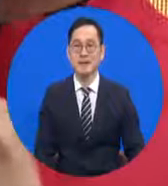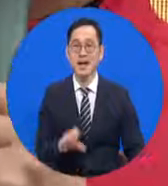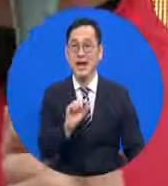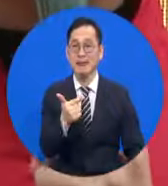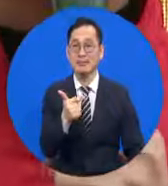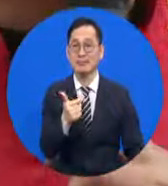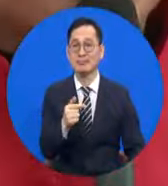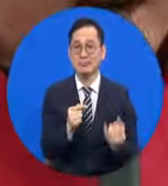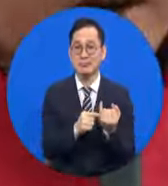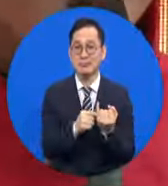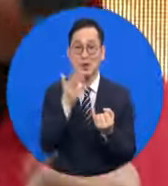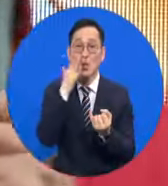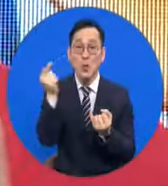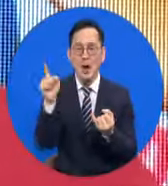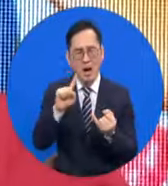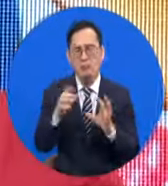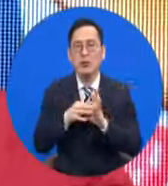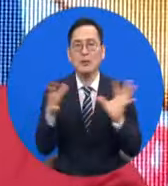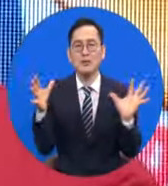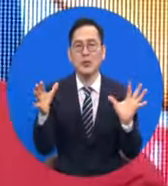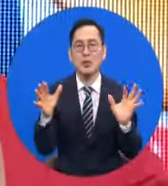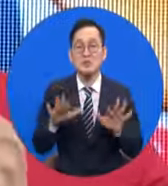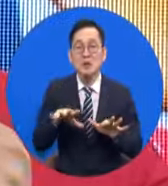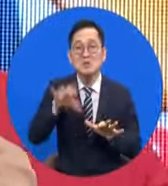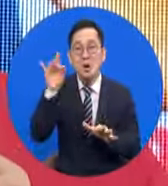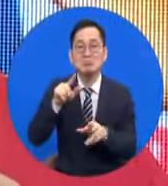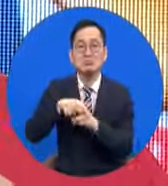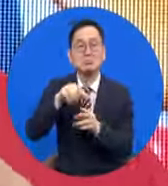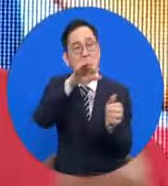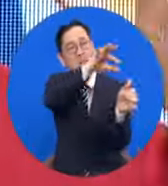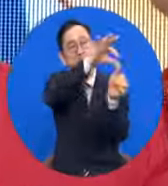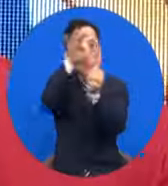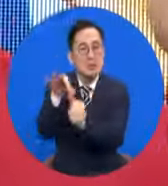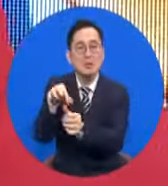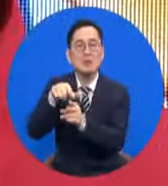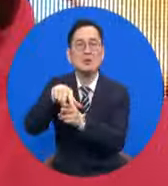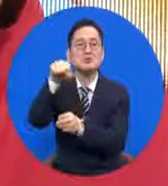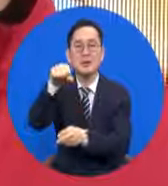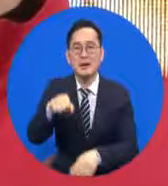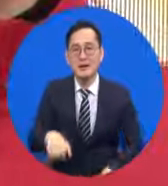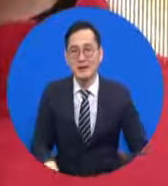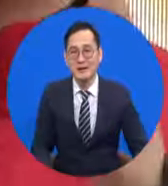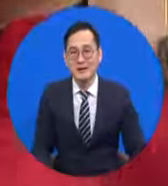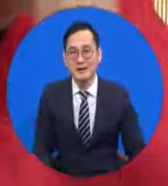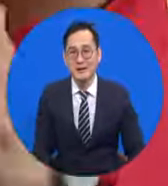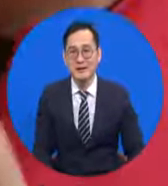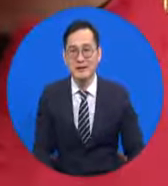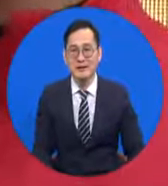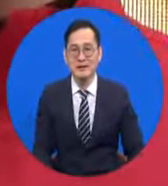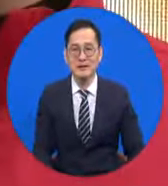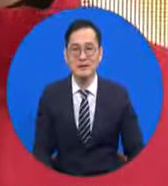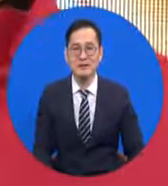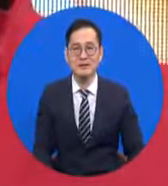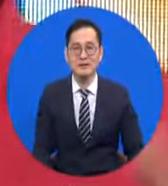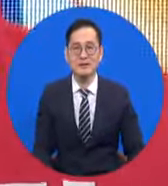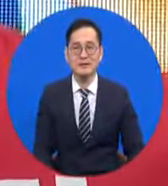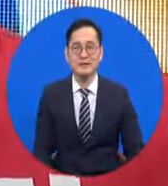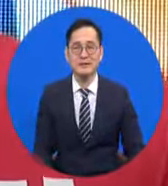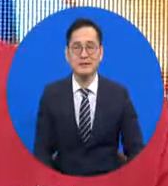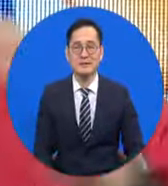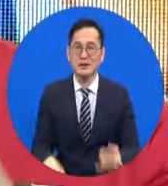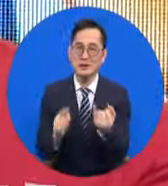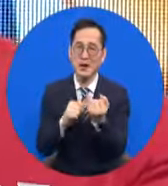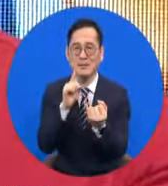안규룡 후보는 도봉에 아무런 연고가 없는데 낙하산으로 꽂혀져 내려왔는데 그 와중에 여러 가지로 또